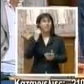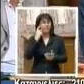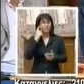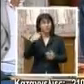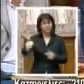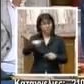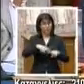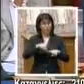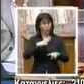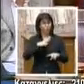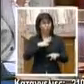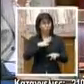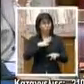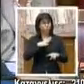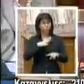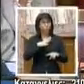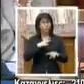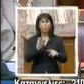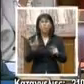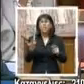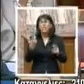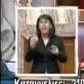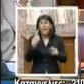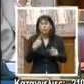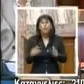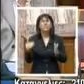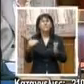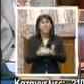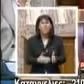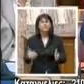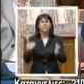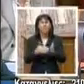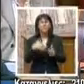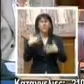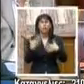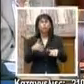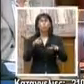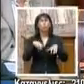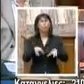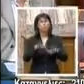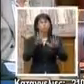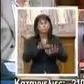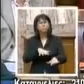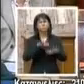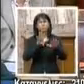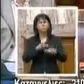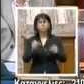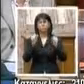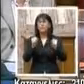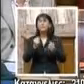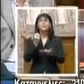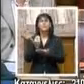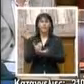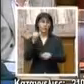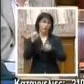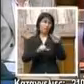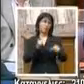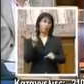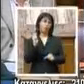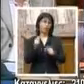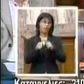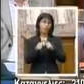ο λαός που κατά εκατοντάδες χιλιάδες βγαίνει στο δρόμο ζητά δύο πράγματα. Αλλαγή πολιτικής